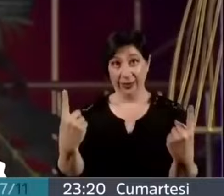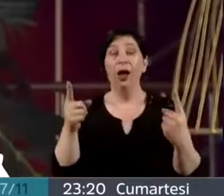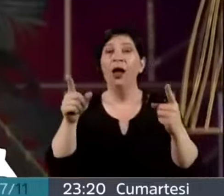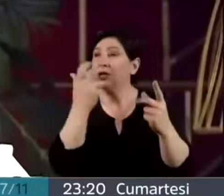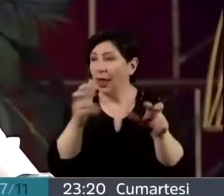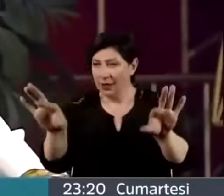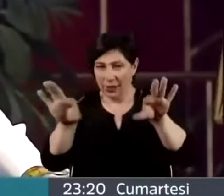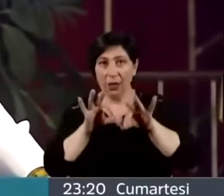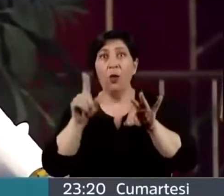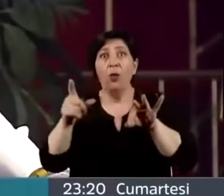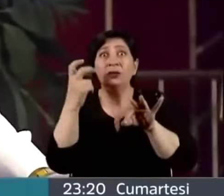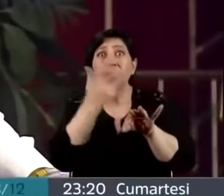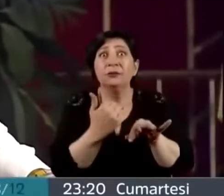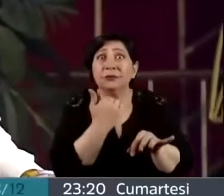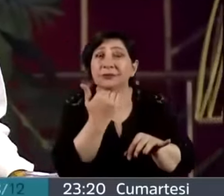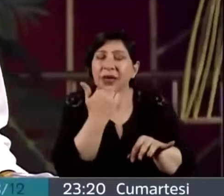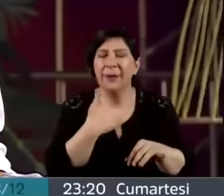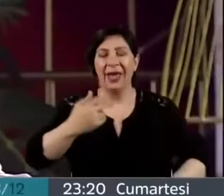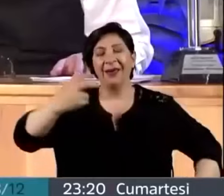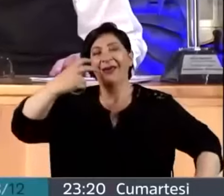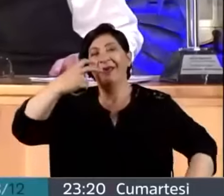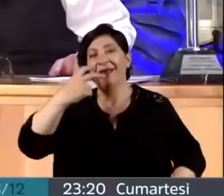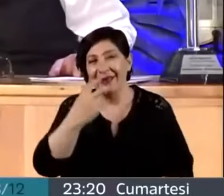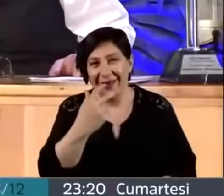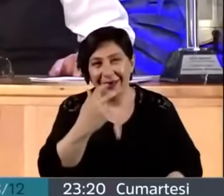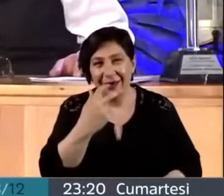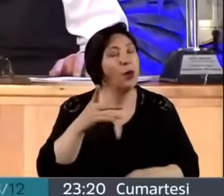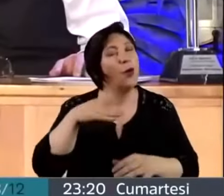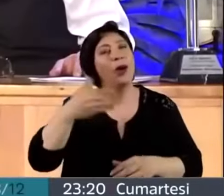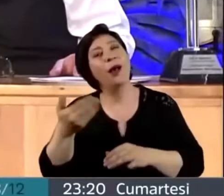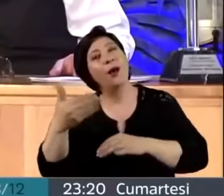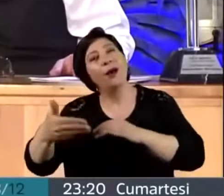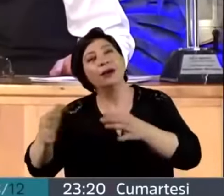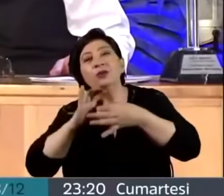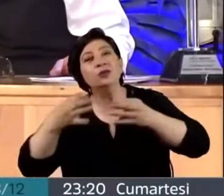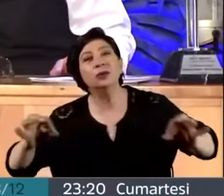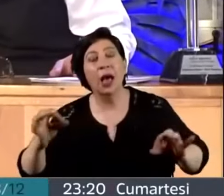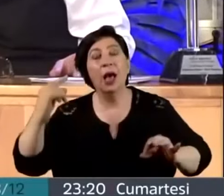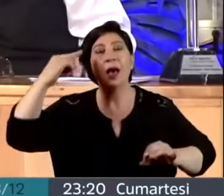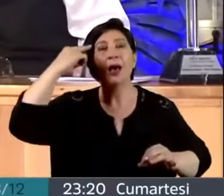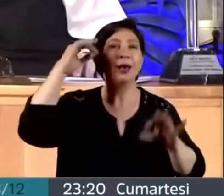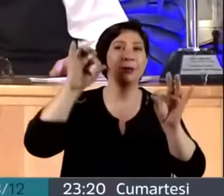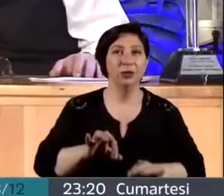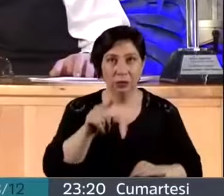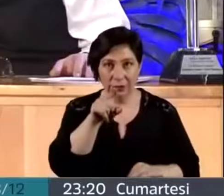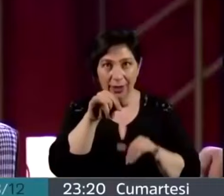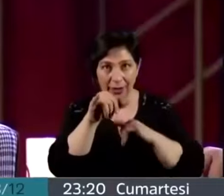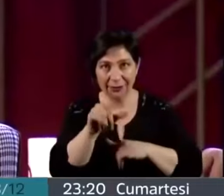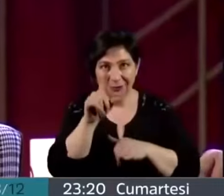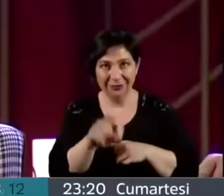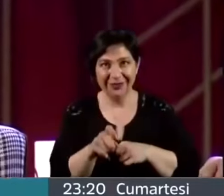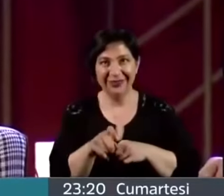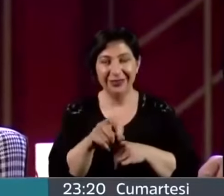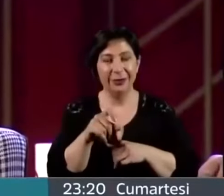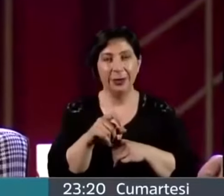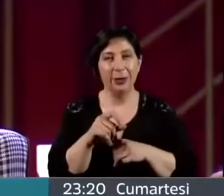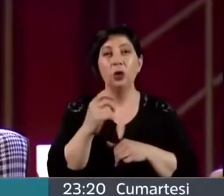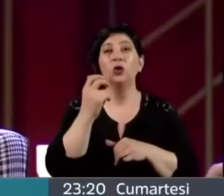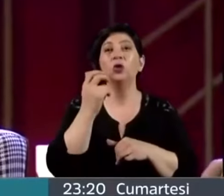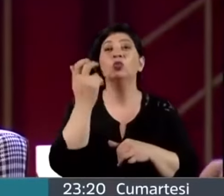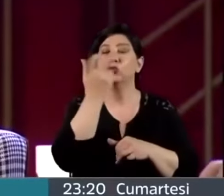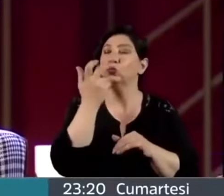ki. Ama şarkıyı söylemeye başlayınca diğer sözler akla geliyor. Sizde de öyle mi oluyor? Müzik